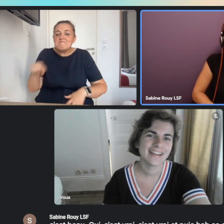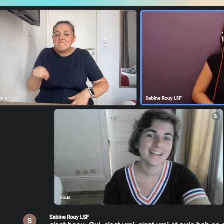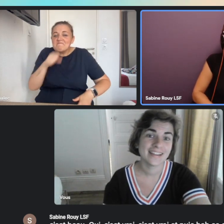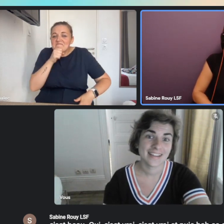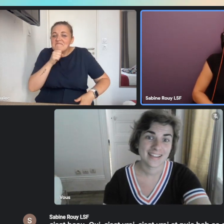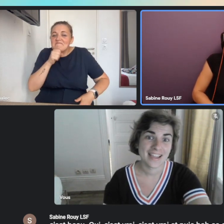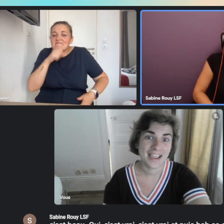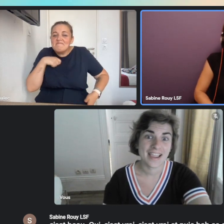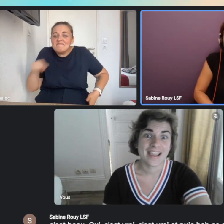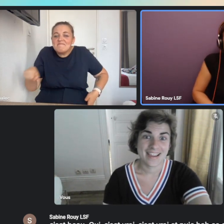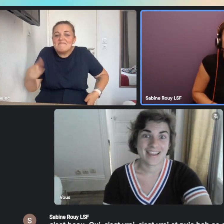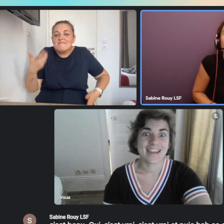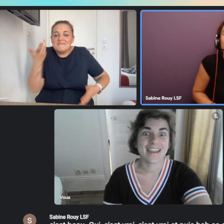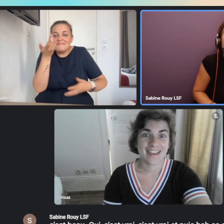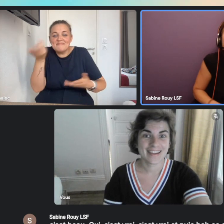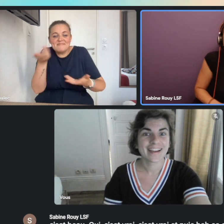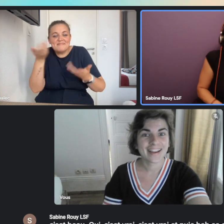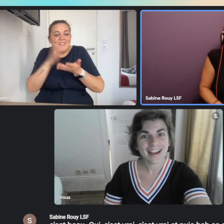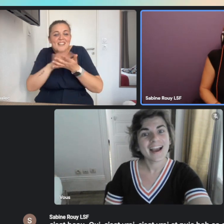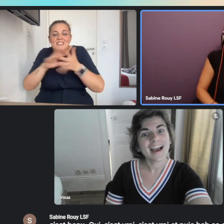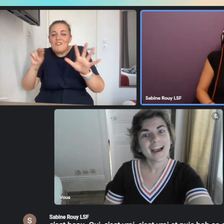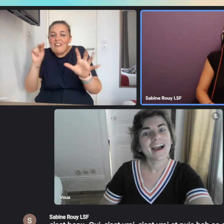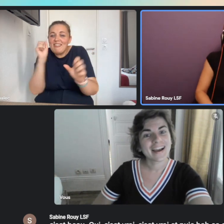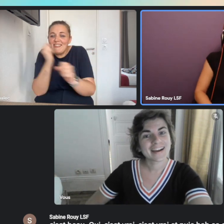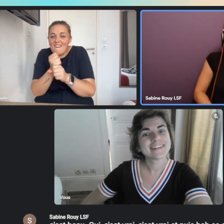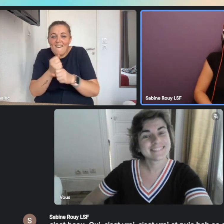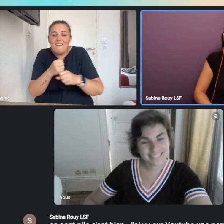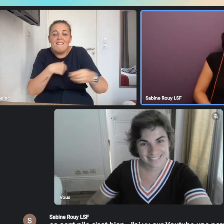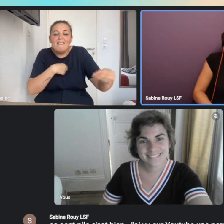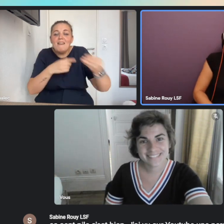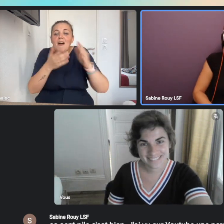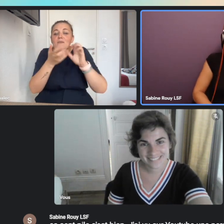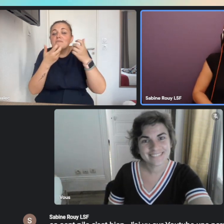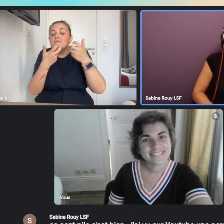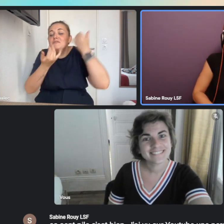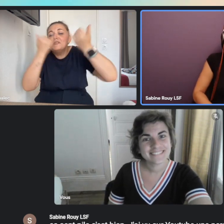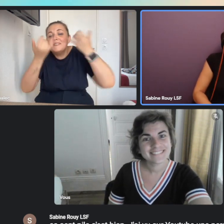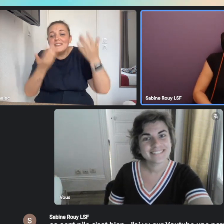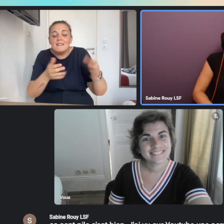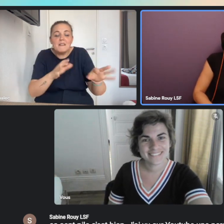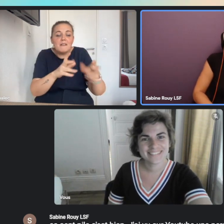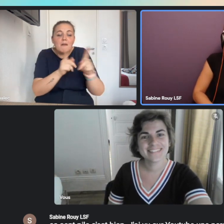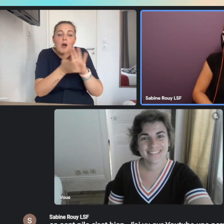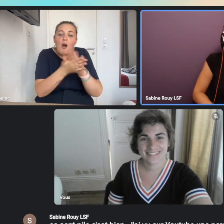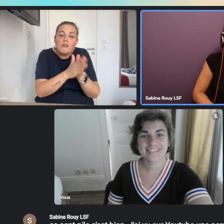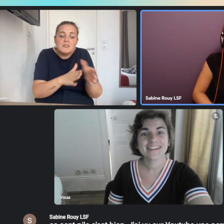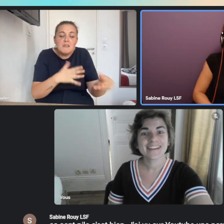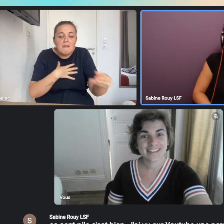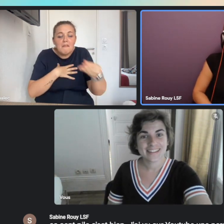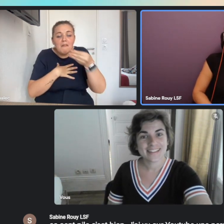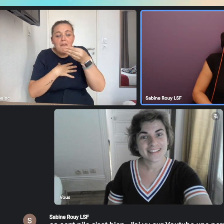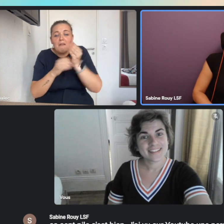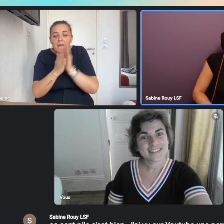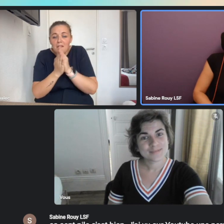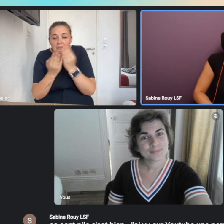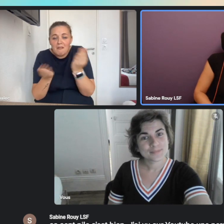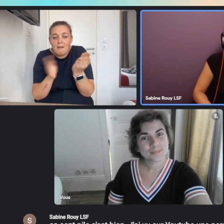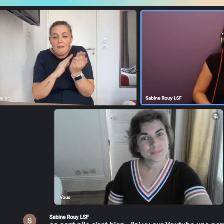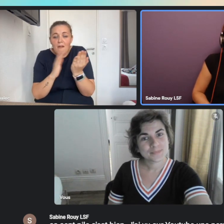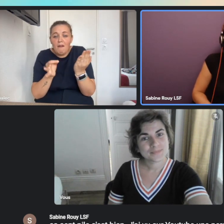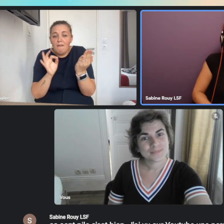Ouais, j'imagine par la suite, mamie avec ma canne, à 80 ans, j'imagine,